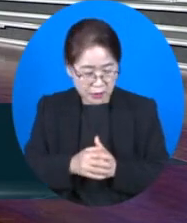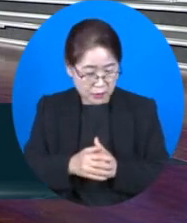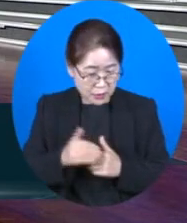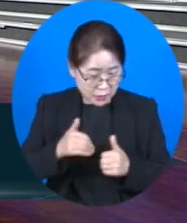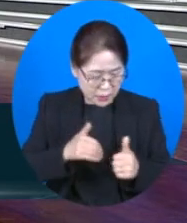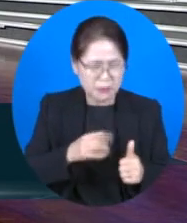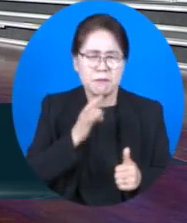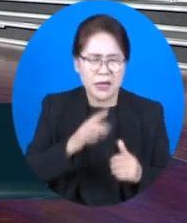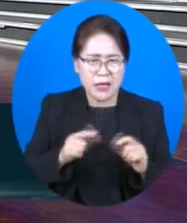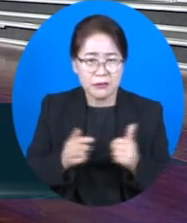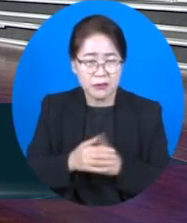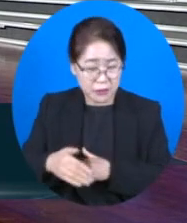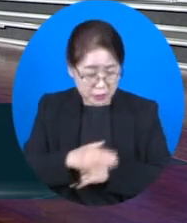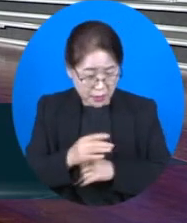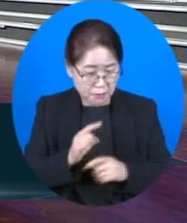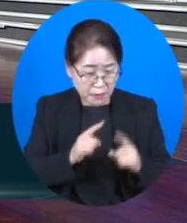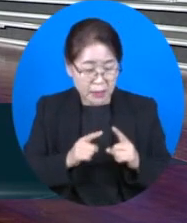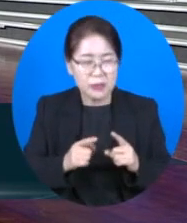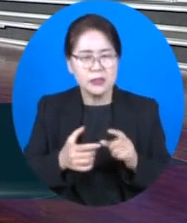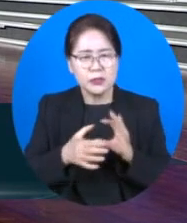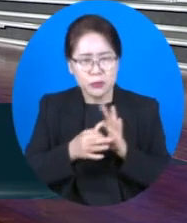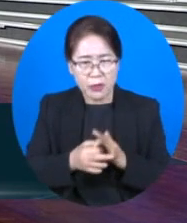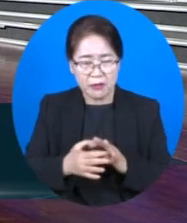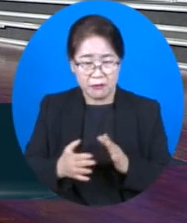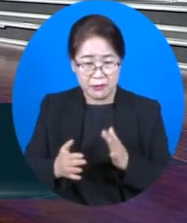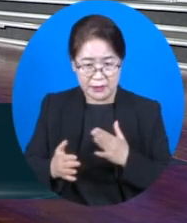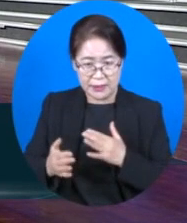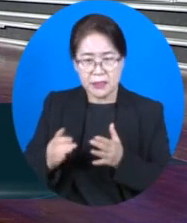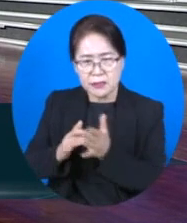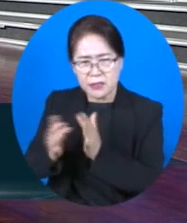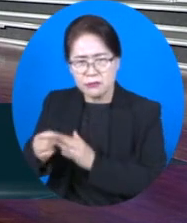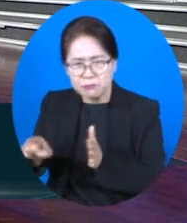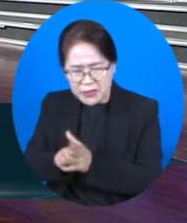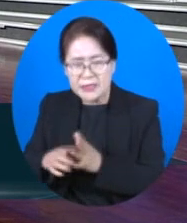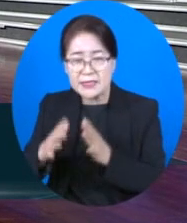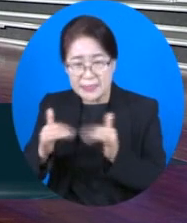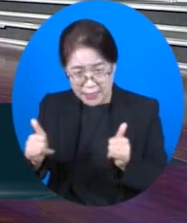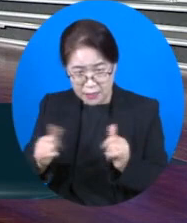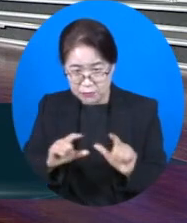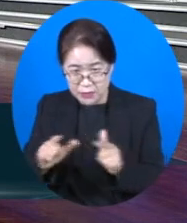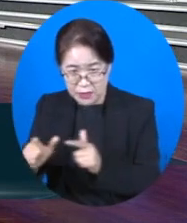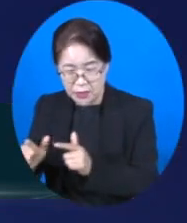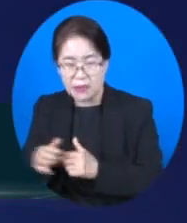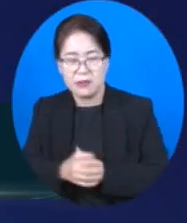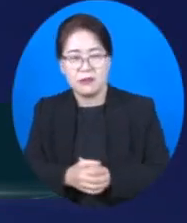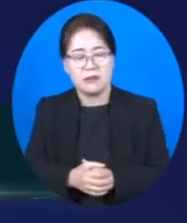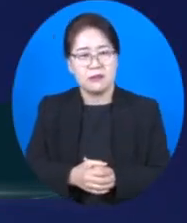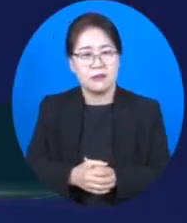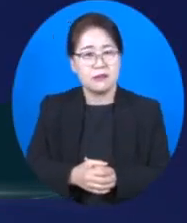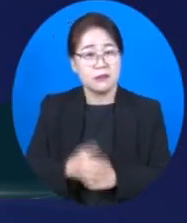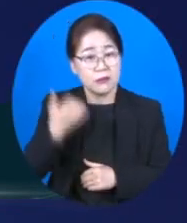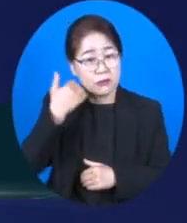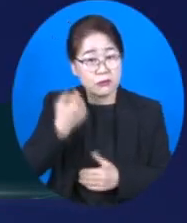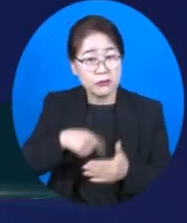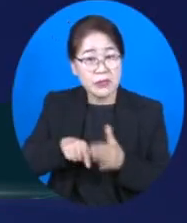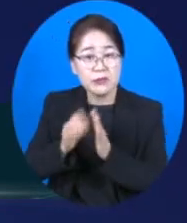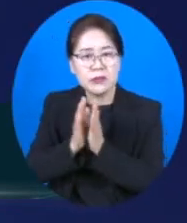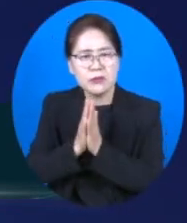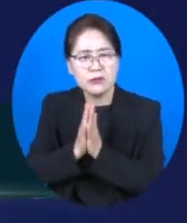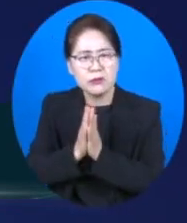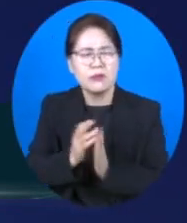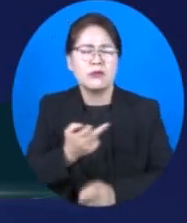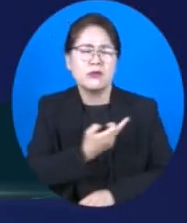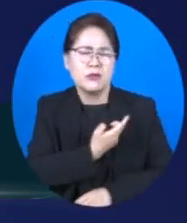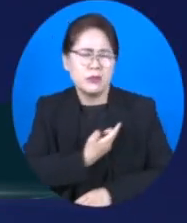아니요 또 그들의 말로 말미암아 나를 믿는 사람들도 이함이니. 지금 주님은 누구를 위해서 기도하고 계십니까?